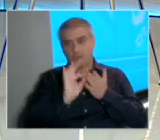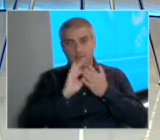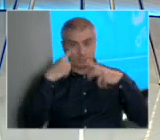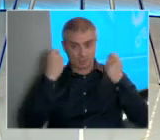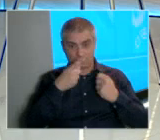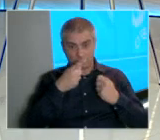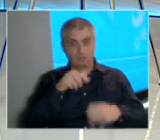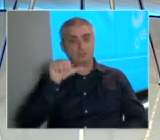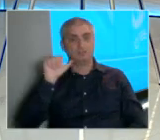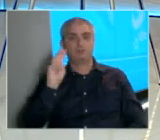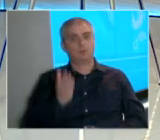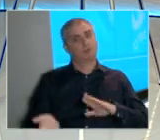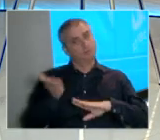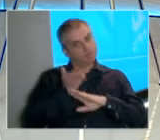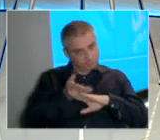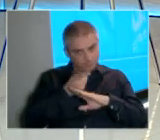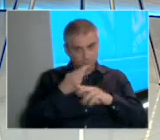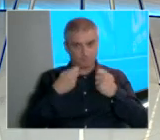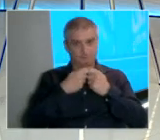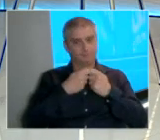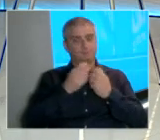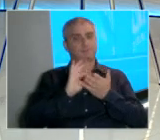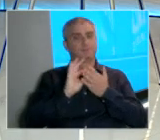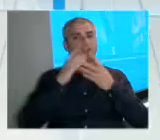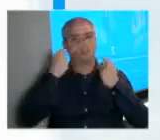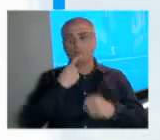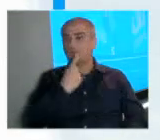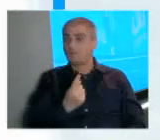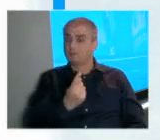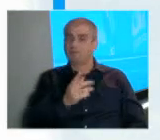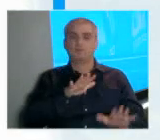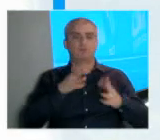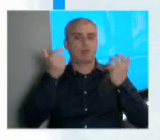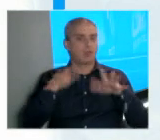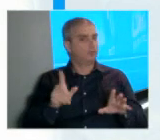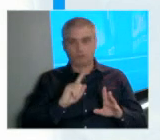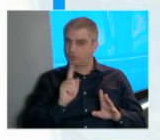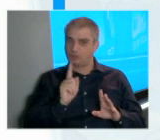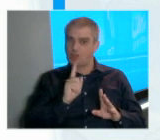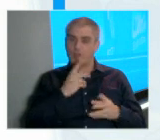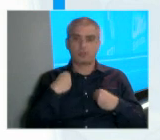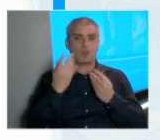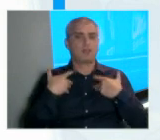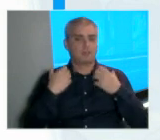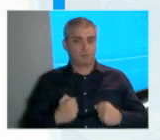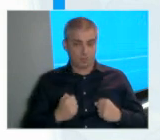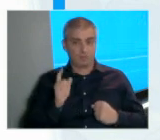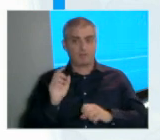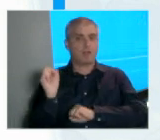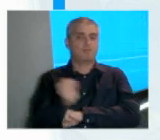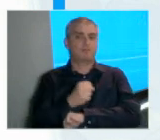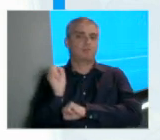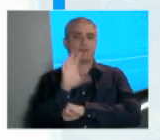החינוך. איציק שמולי מעלה את הציוץ הבא בהקשר למשרד החינוך, ואומר ככה, ממשלה כושלת שגם לא מספקת ביטחון וגם לא מפקירה